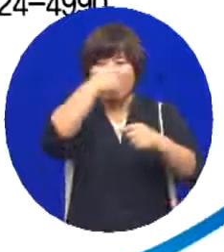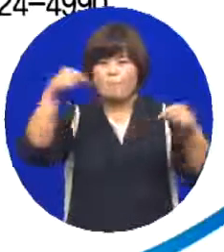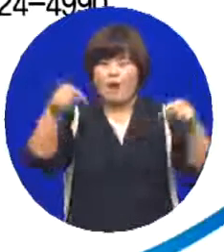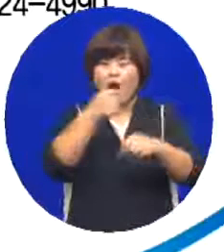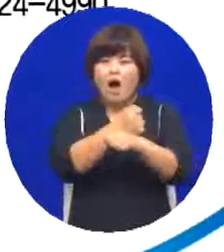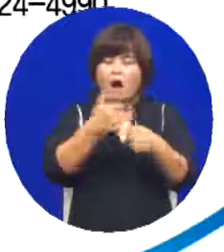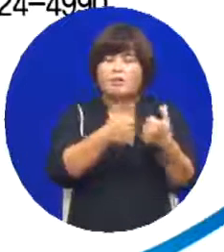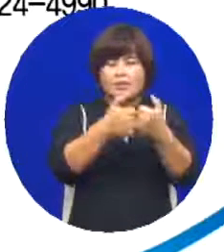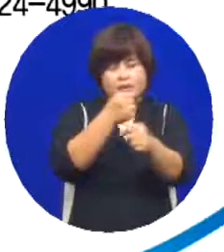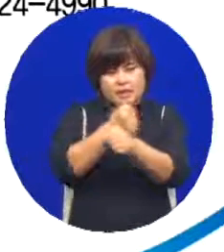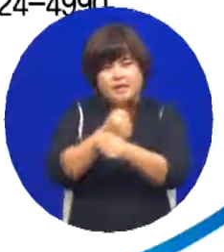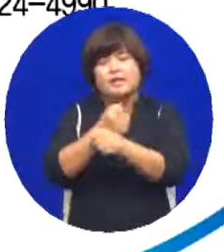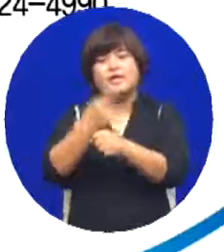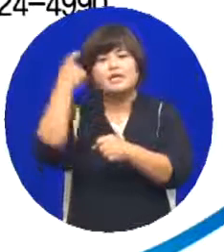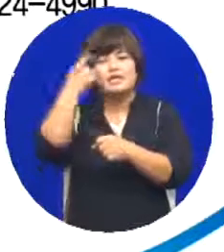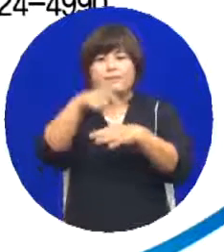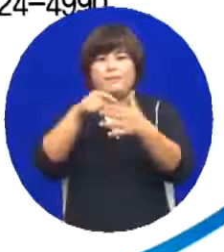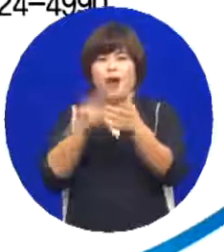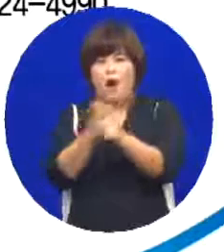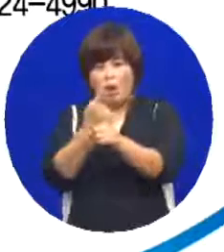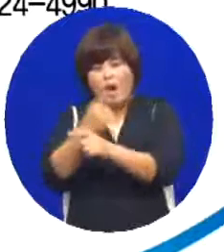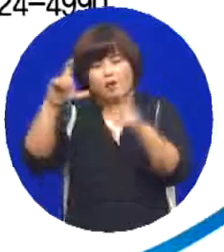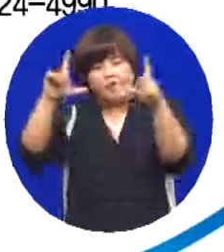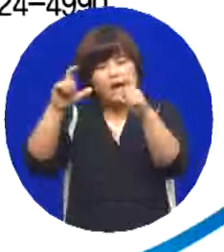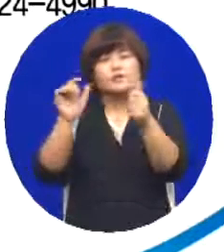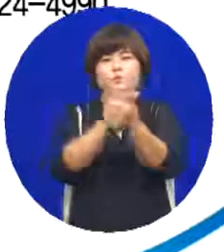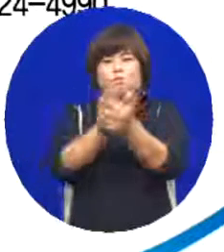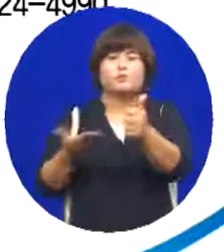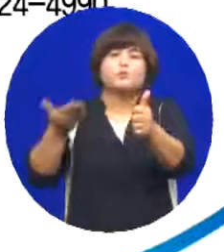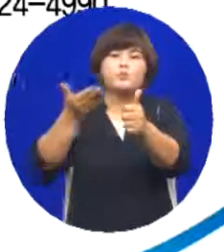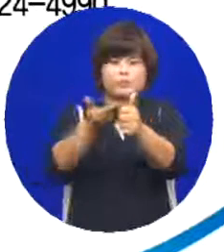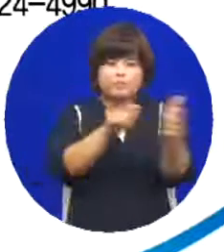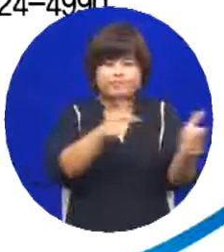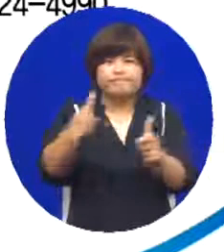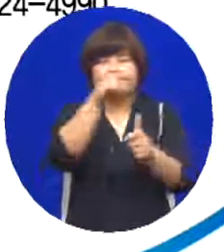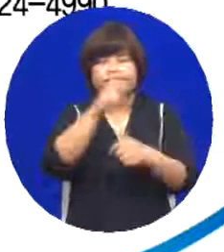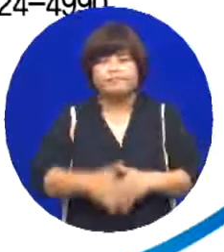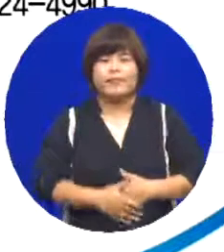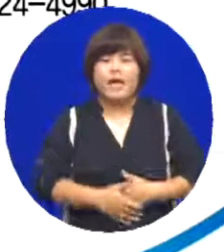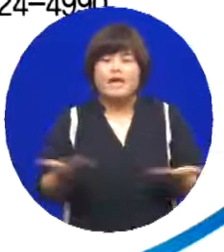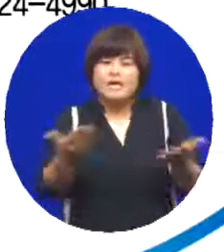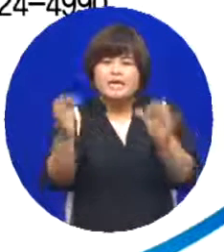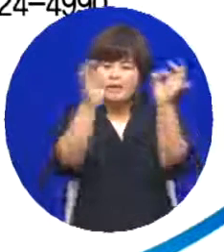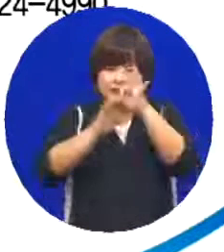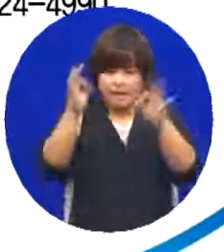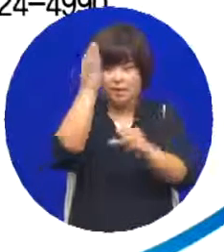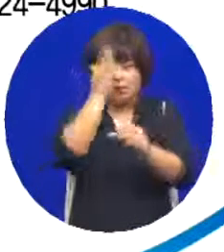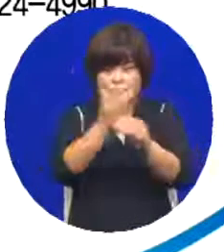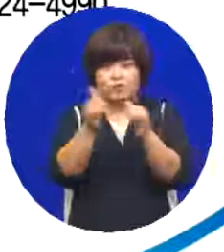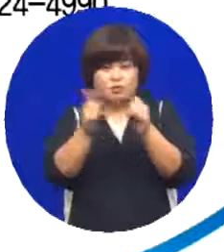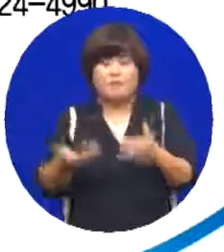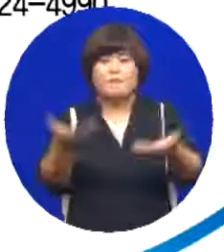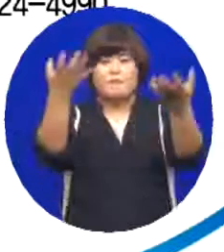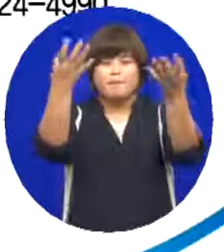진행하며 취업 상담과 직업 심리 검사, 이력서 사진 무료 촬영 등 다양한 부대 행사가 운영됩니다. 일자리를